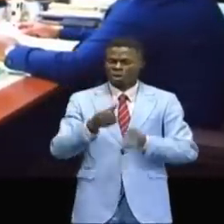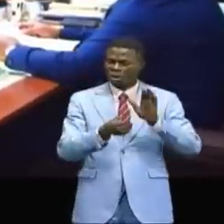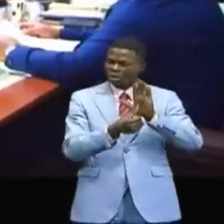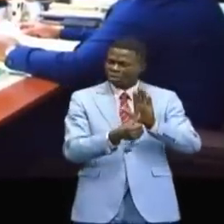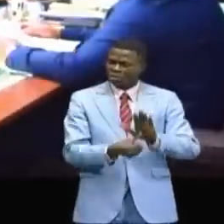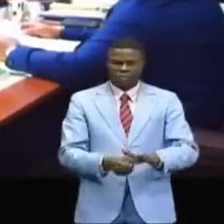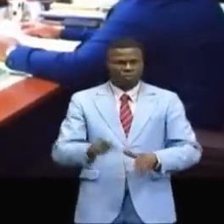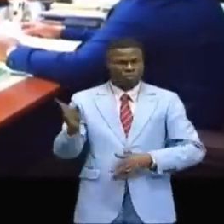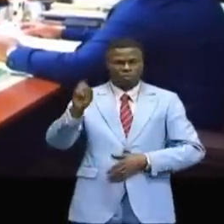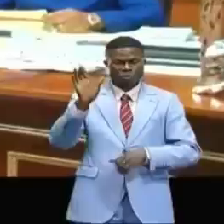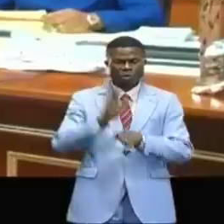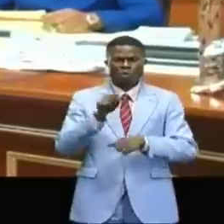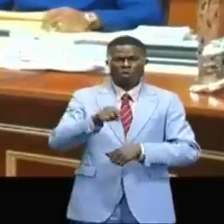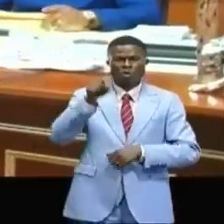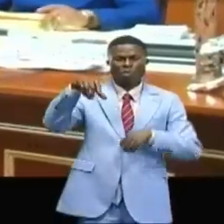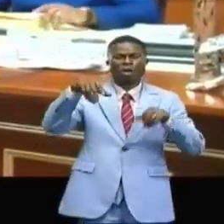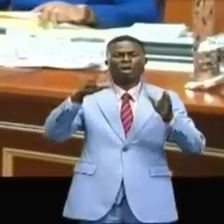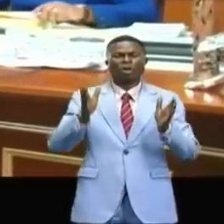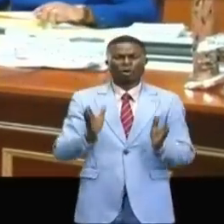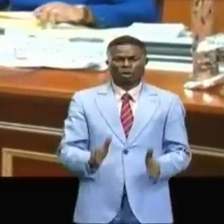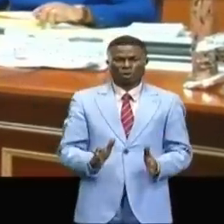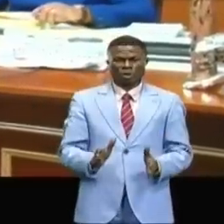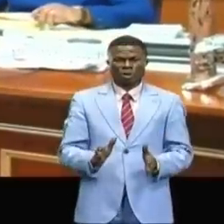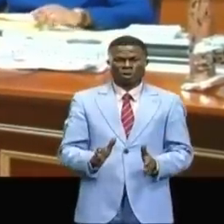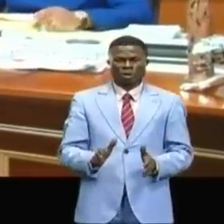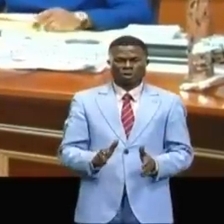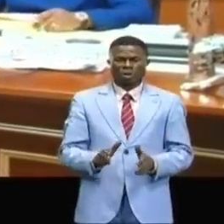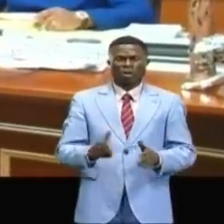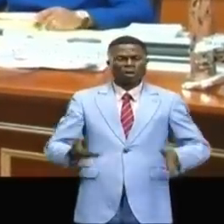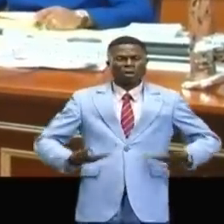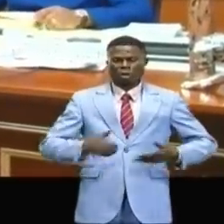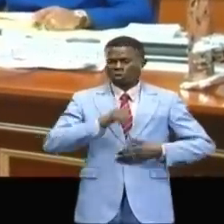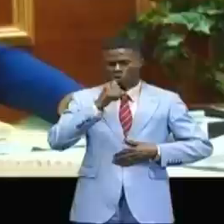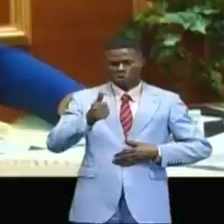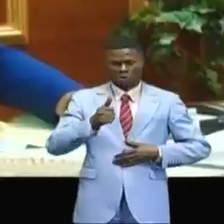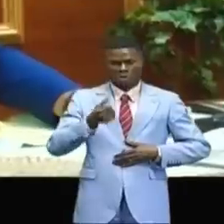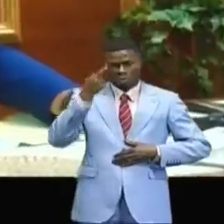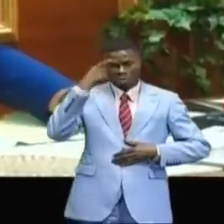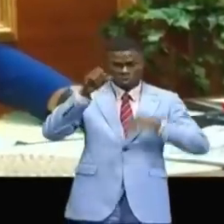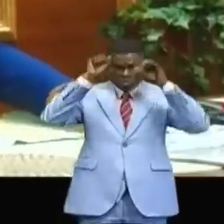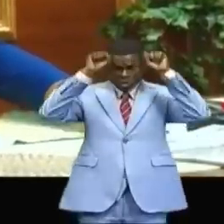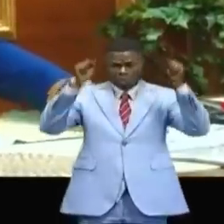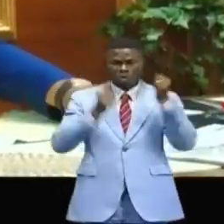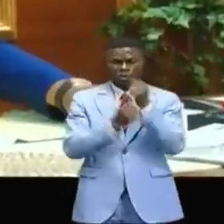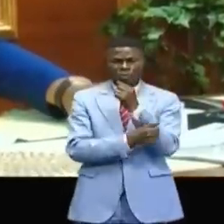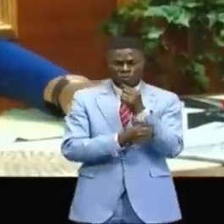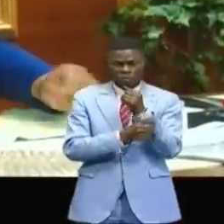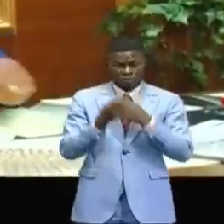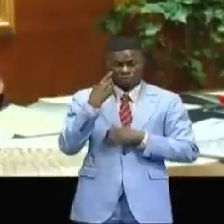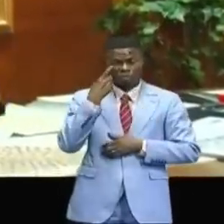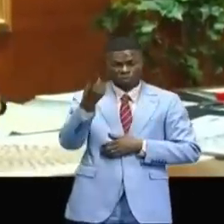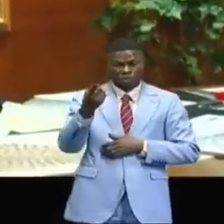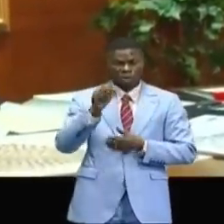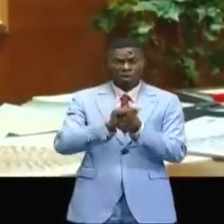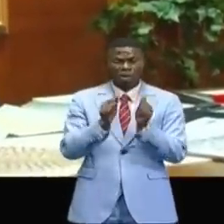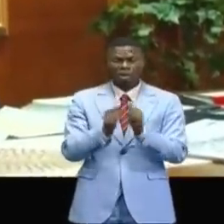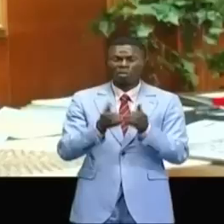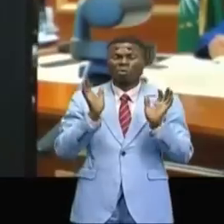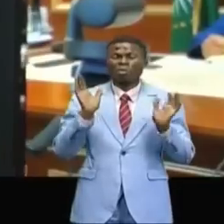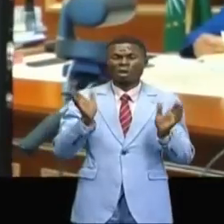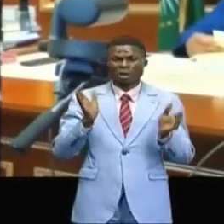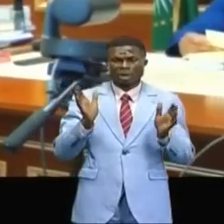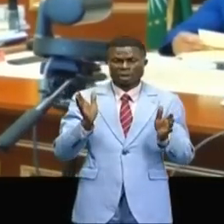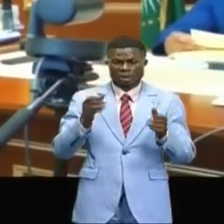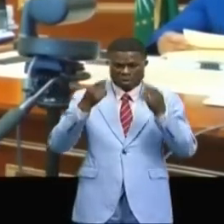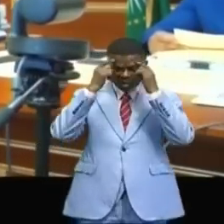de plusieurs millions de Congolais. Cependant, a déploré le président de la République, il s'observe une situation inquiétante où des